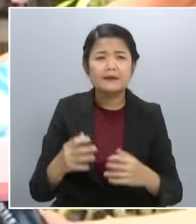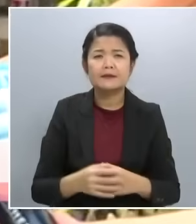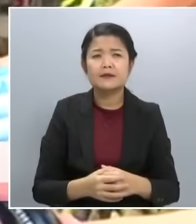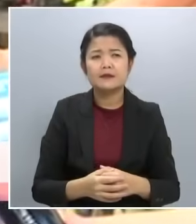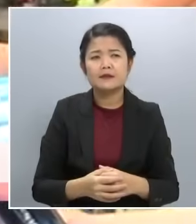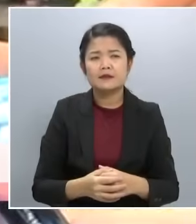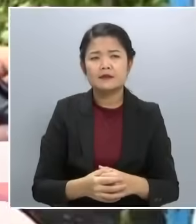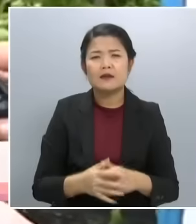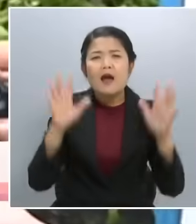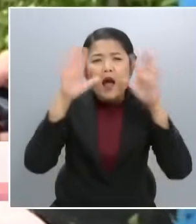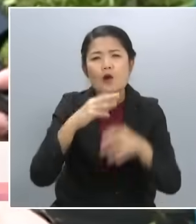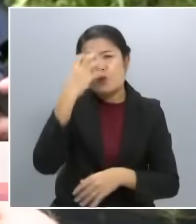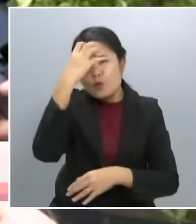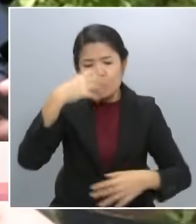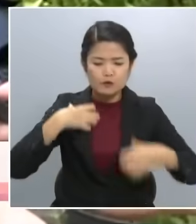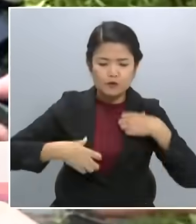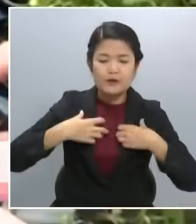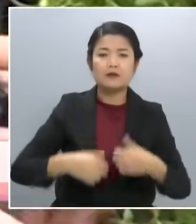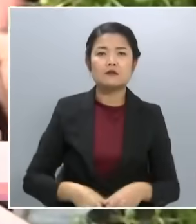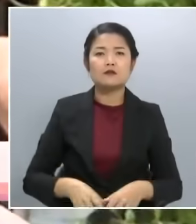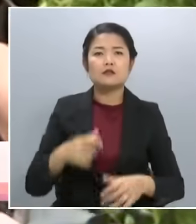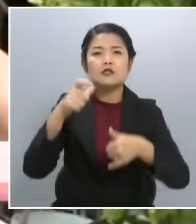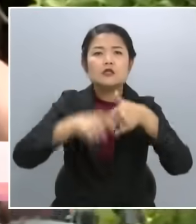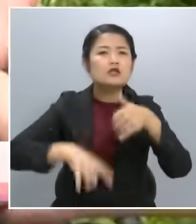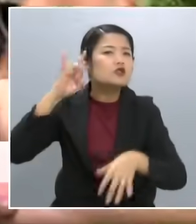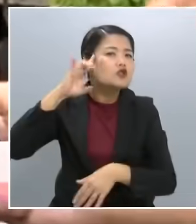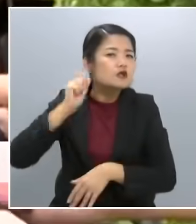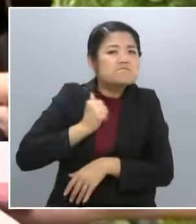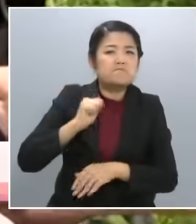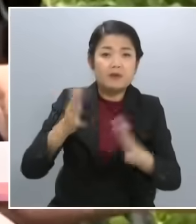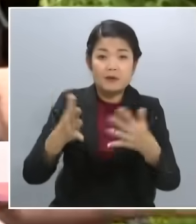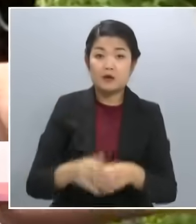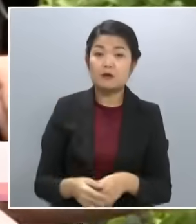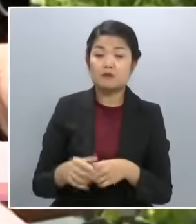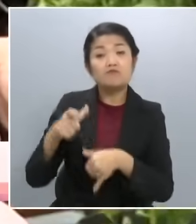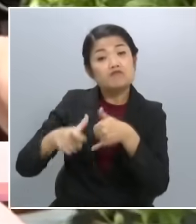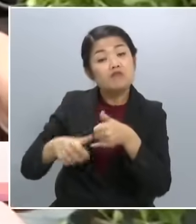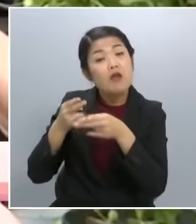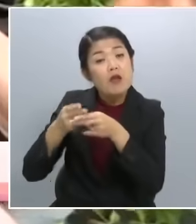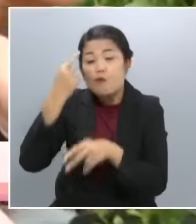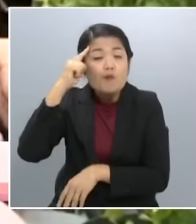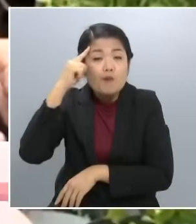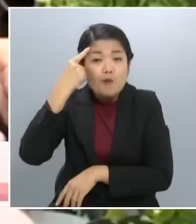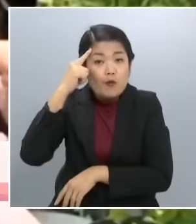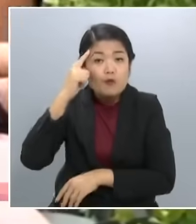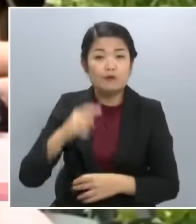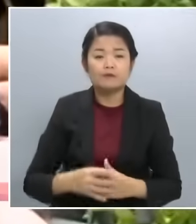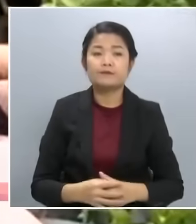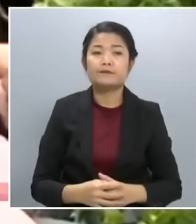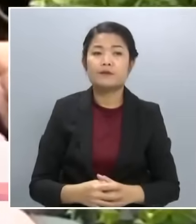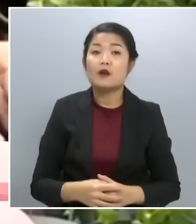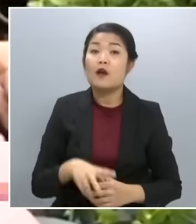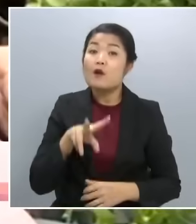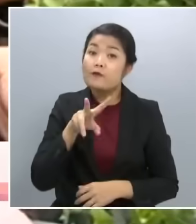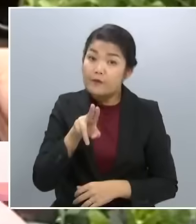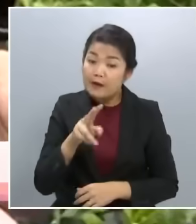อารมณ์ร้อนเฉยๆเขาไม่ก้าวร้าวนะแต่ว่าถ้าเขาอยู่ส่วนตัวนี่เราไม่รู้แค่นั้นเองแต่ว่าแฟนเขากับ